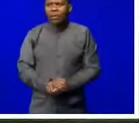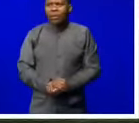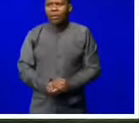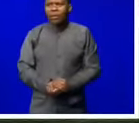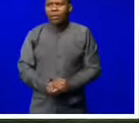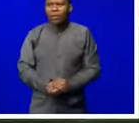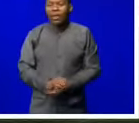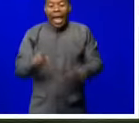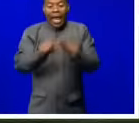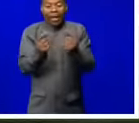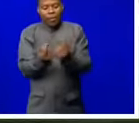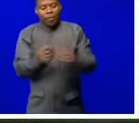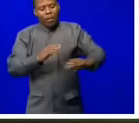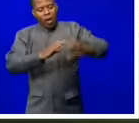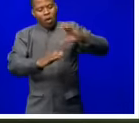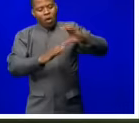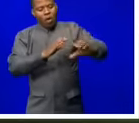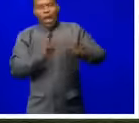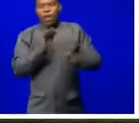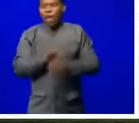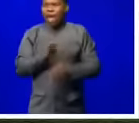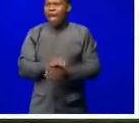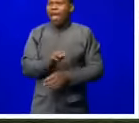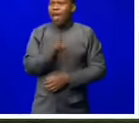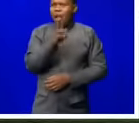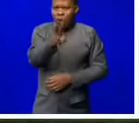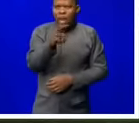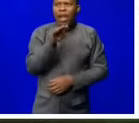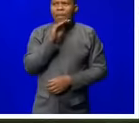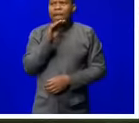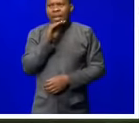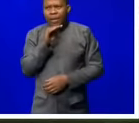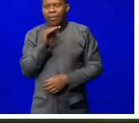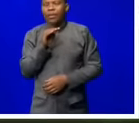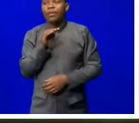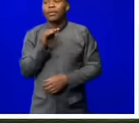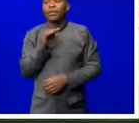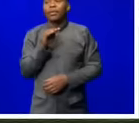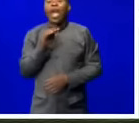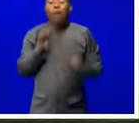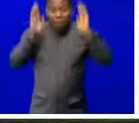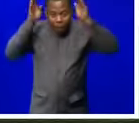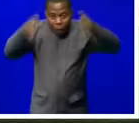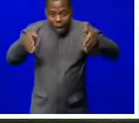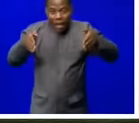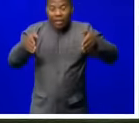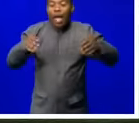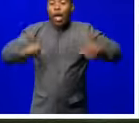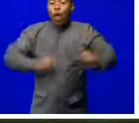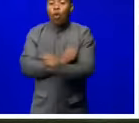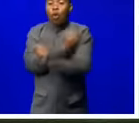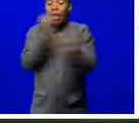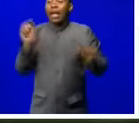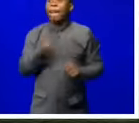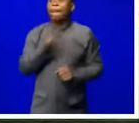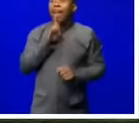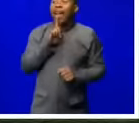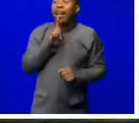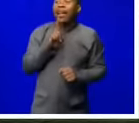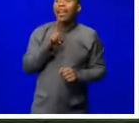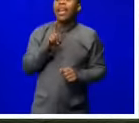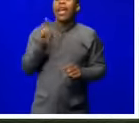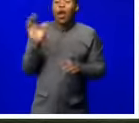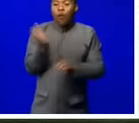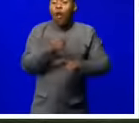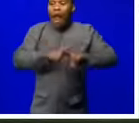sikhulumisane nebadlali ngicabanga ukuthi ba-affectekile ngale result. But nabe khona labalimele sizozama kuyikhulumisa.